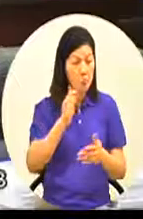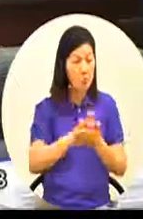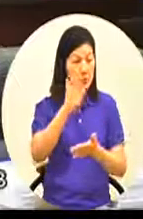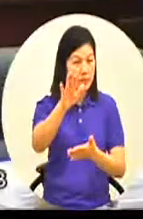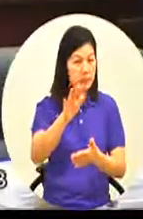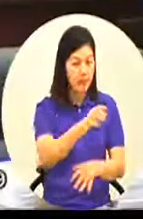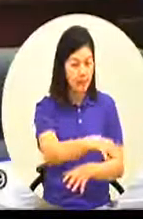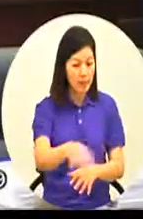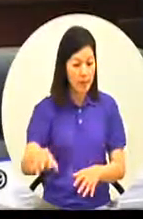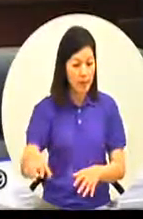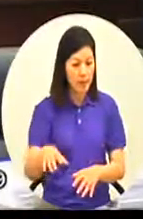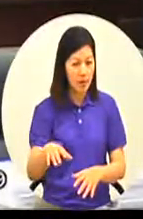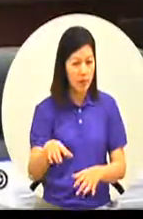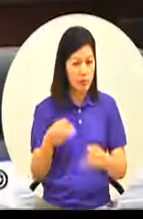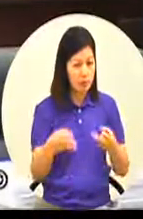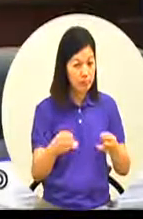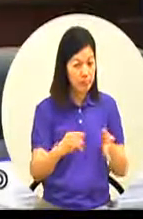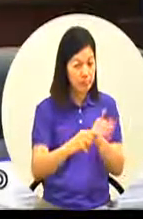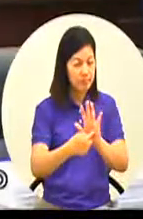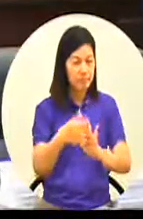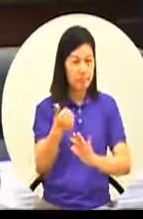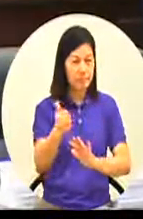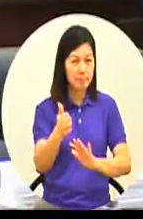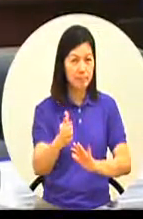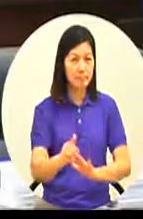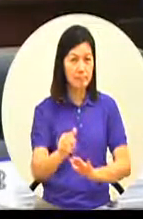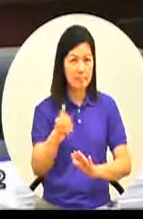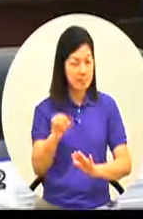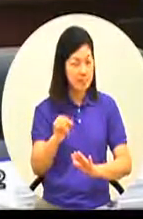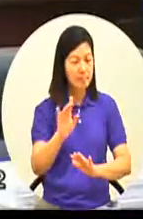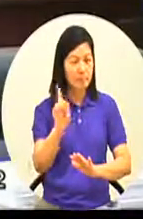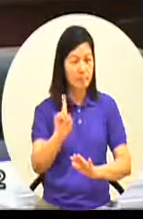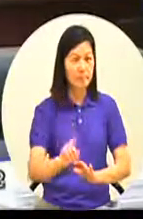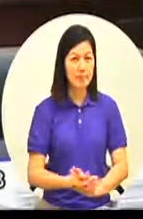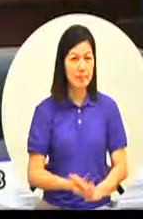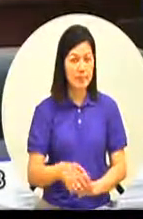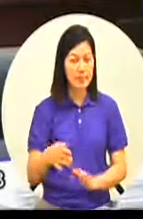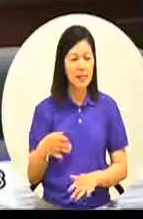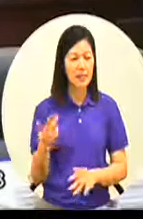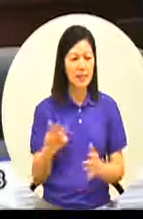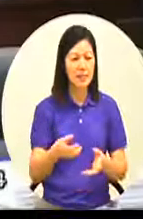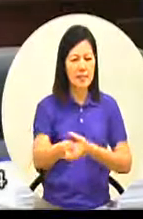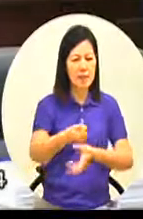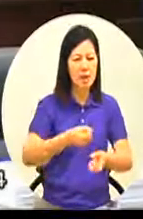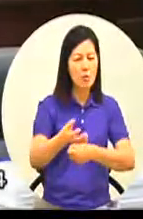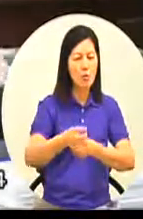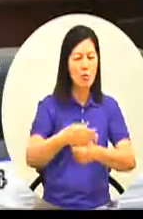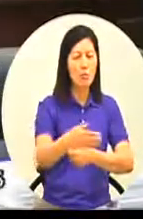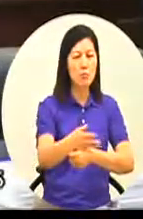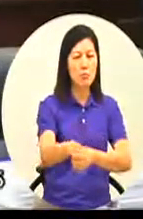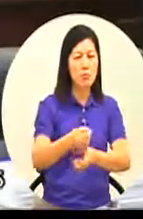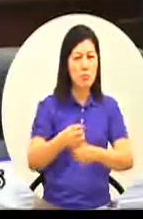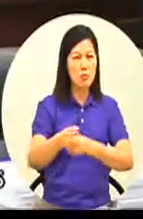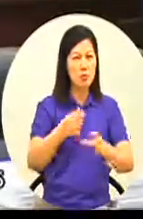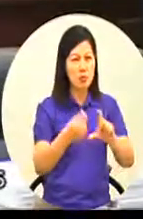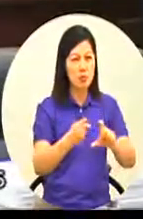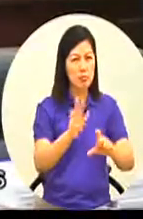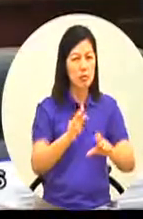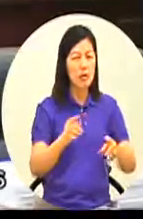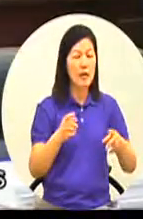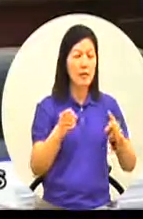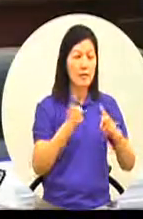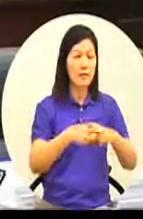区做了安怎？可以，因为每个地方有个样是比较属于渔业区的啊，像阮小港遐，也有海，